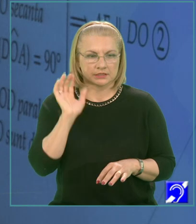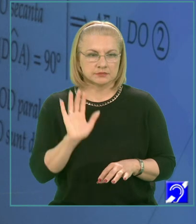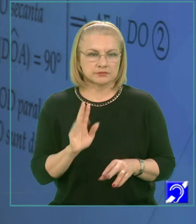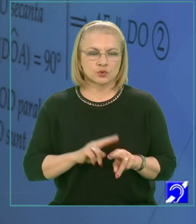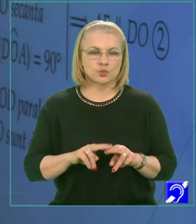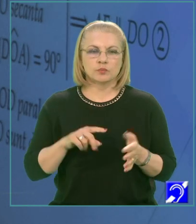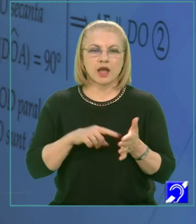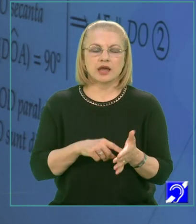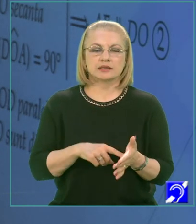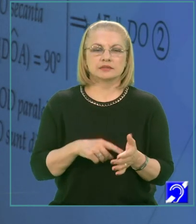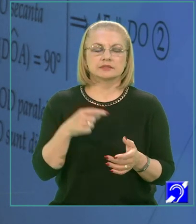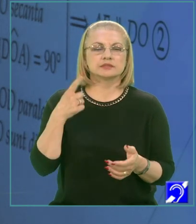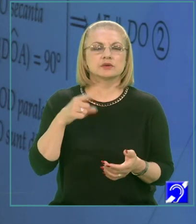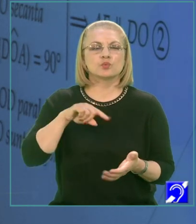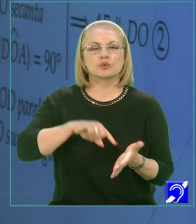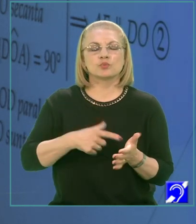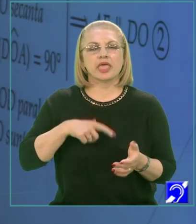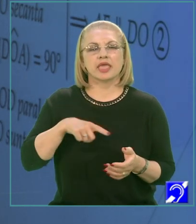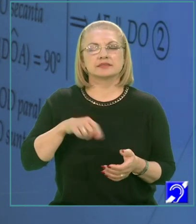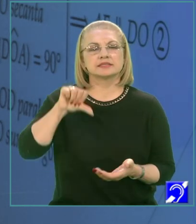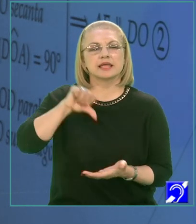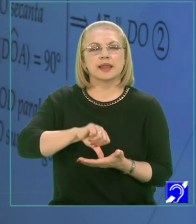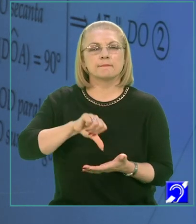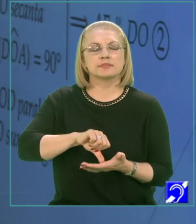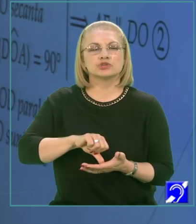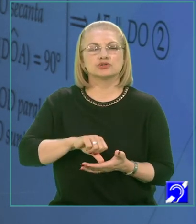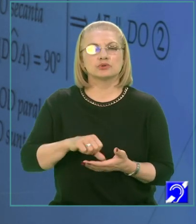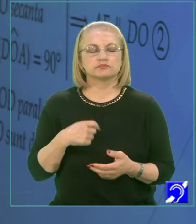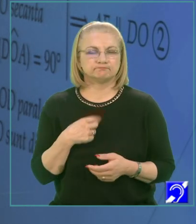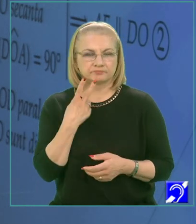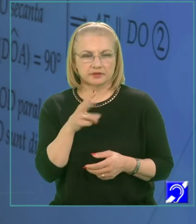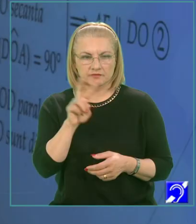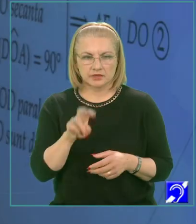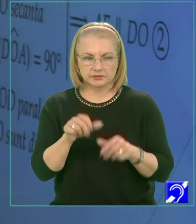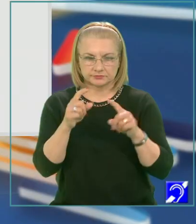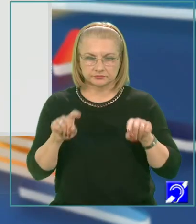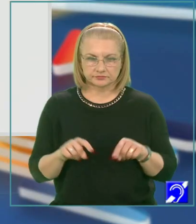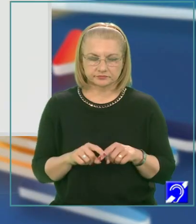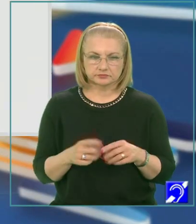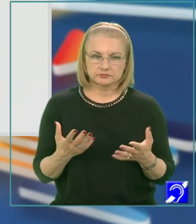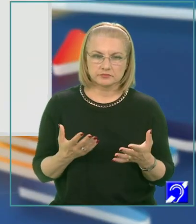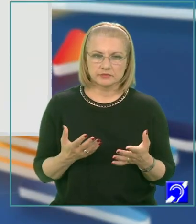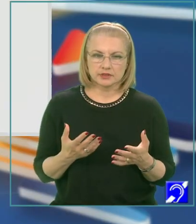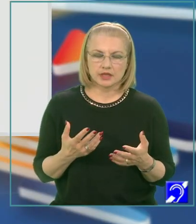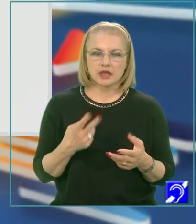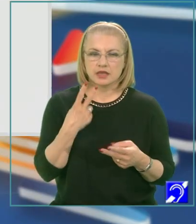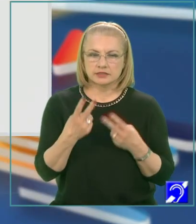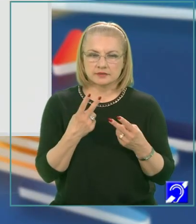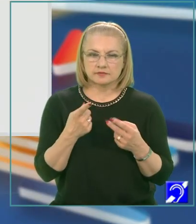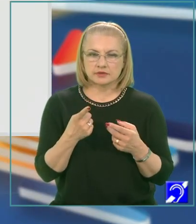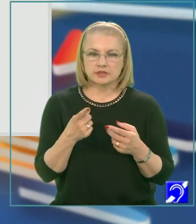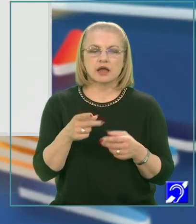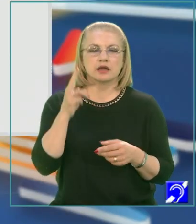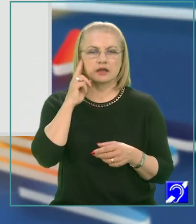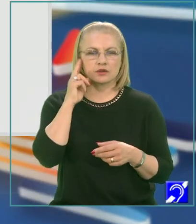obicei că un punct e mijloc? Mă uit la figură și sezizez cumva că acolo s-a format o figură